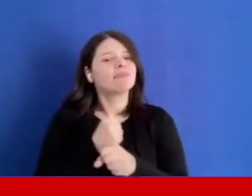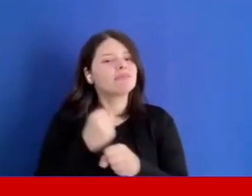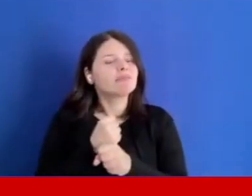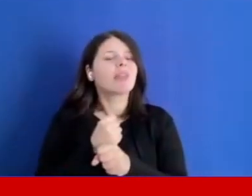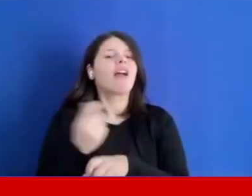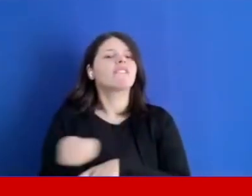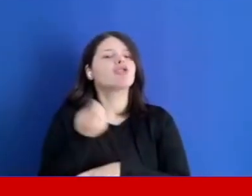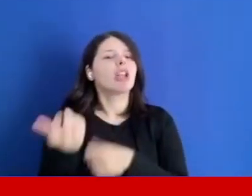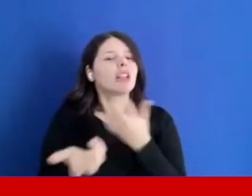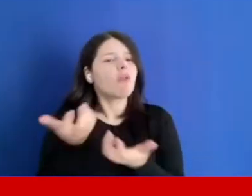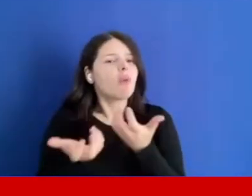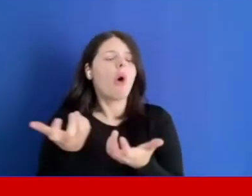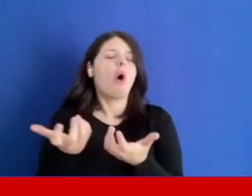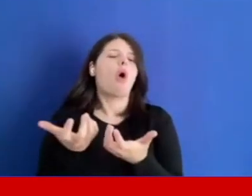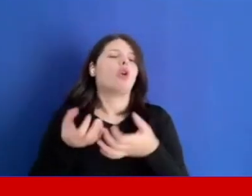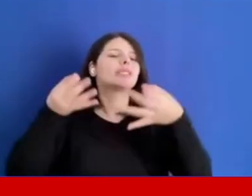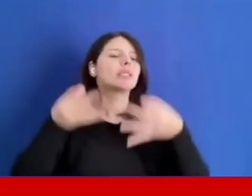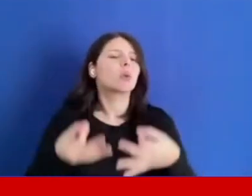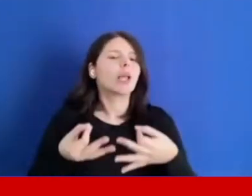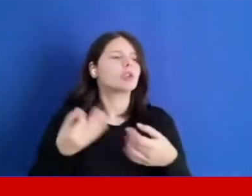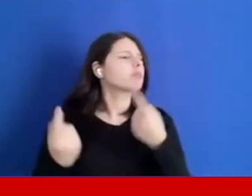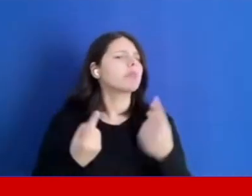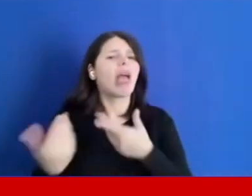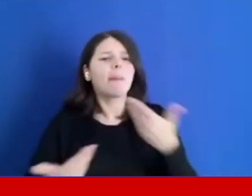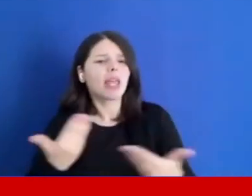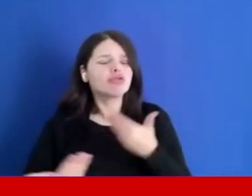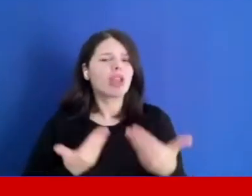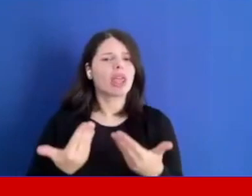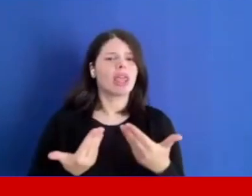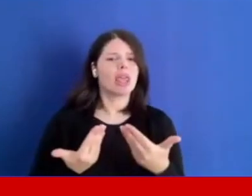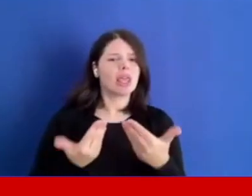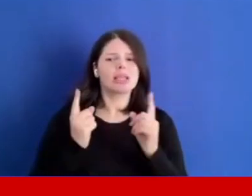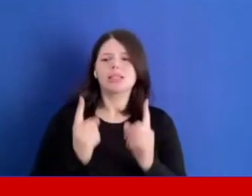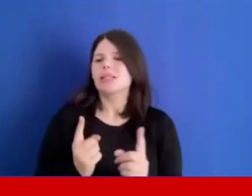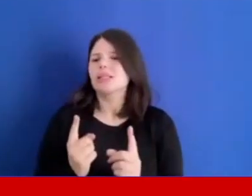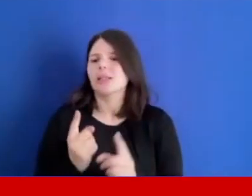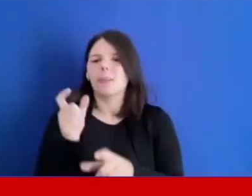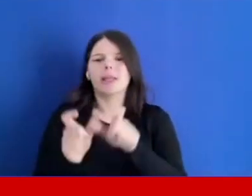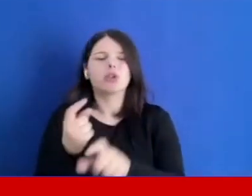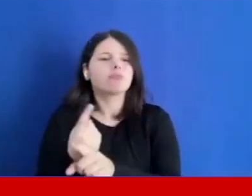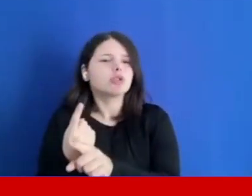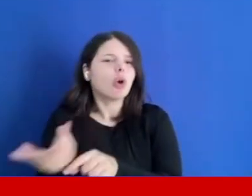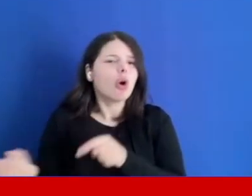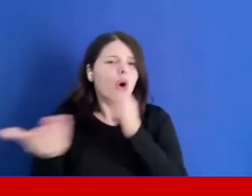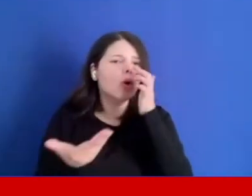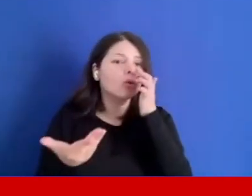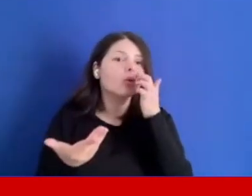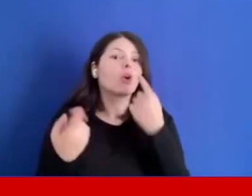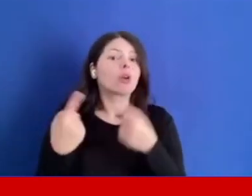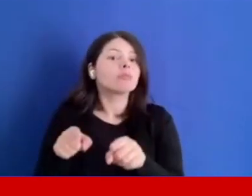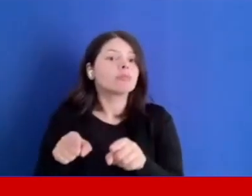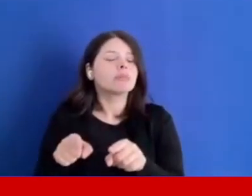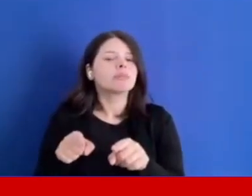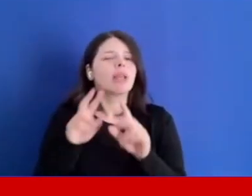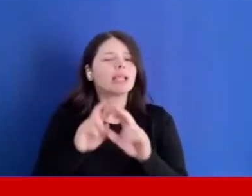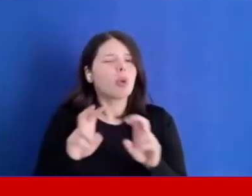per la sicurezza e la gestione delle emergenze con le persone con specifiche necessità, che mi ha portato anche a esplorare il teatro,